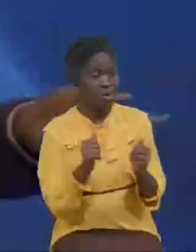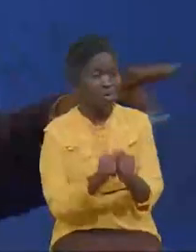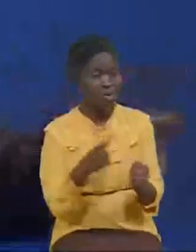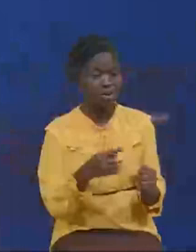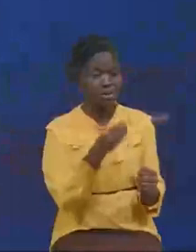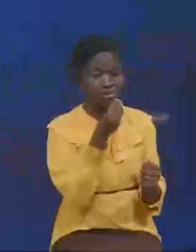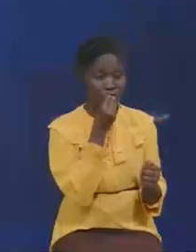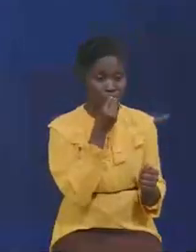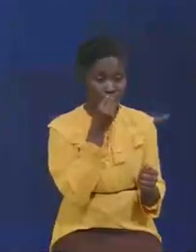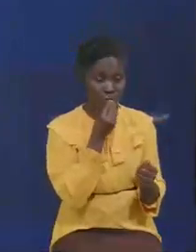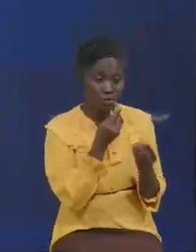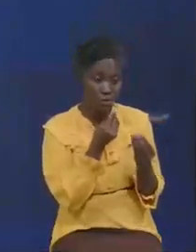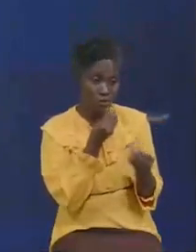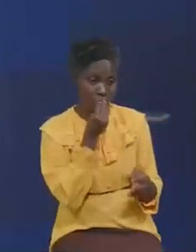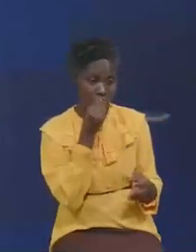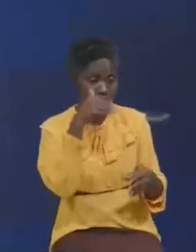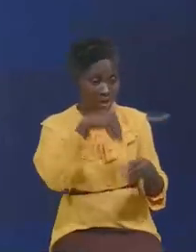manger dans ce restaurant là,